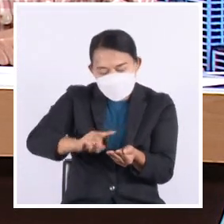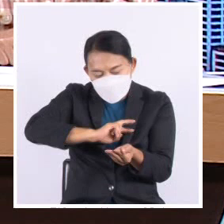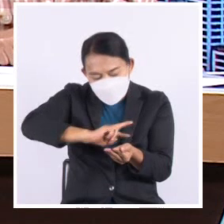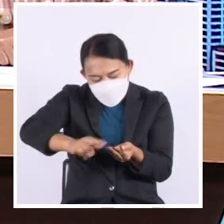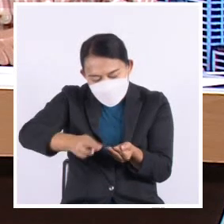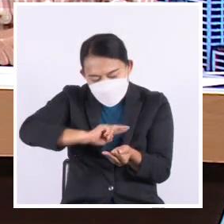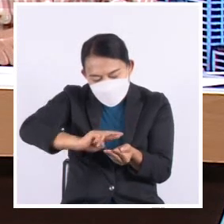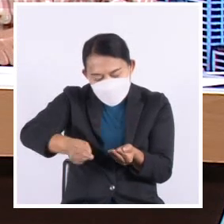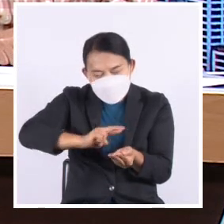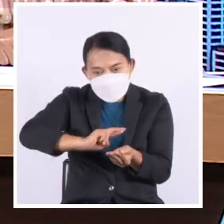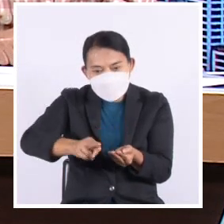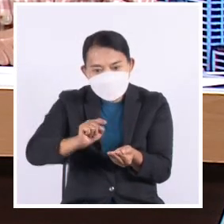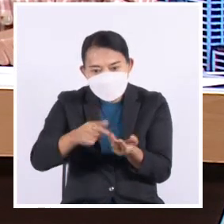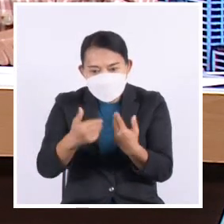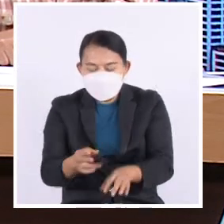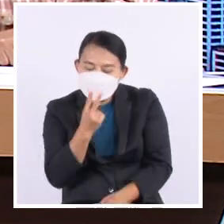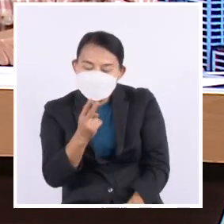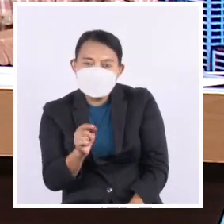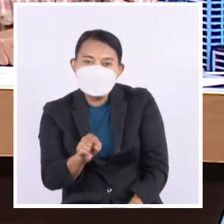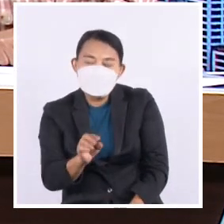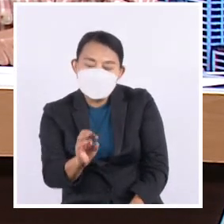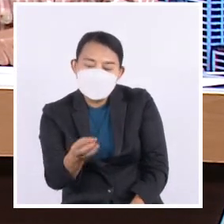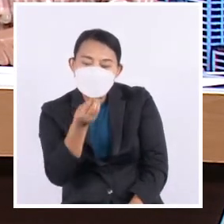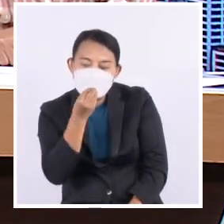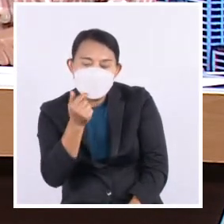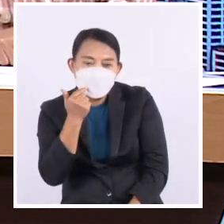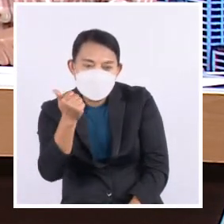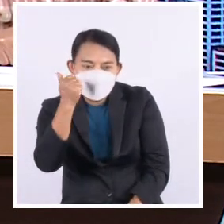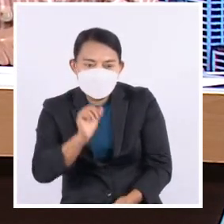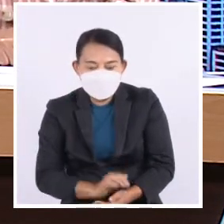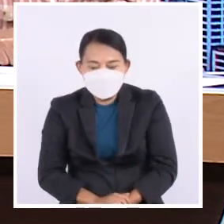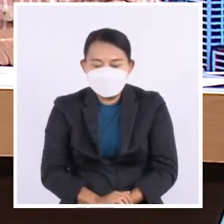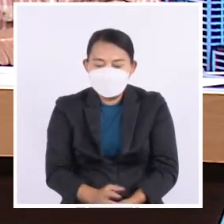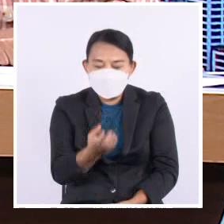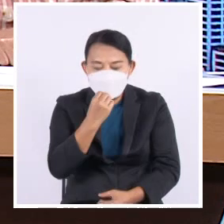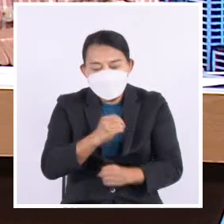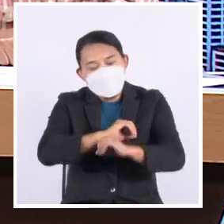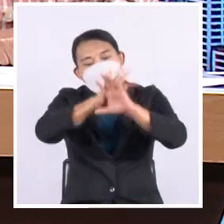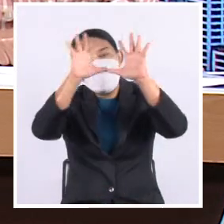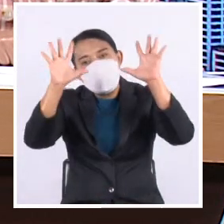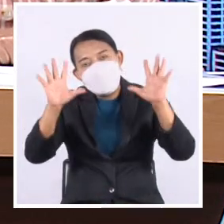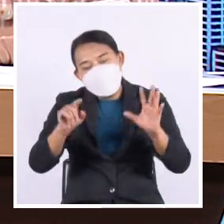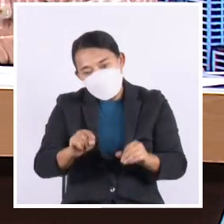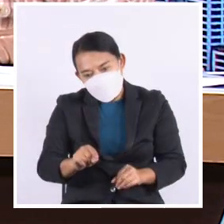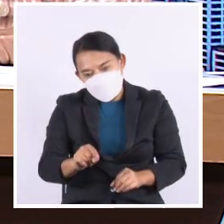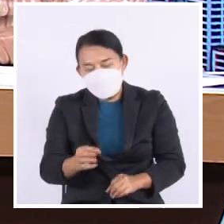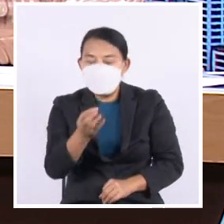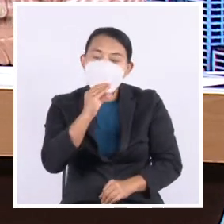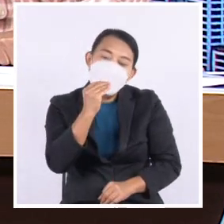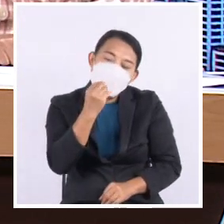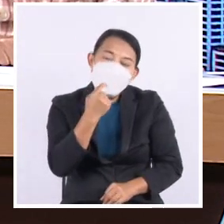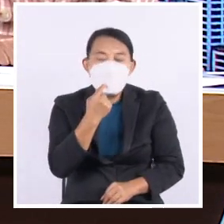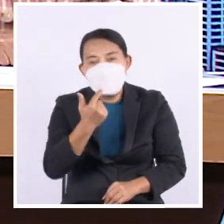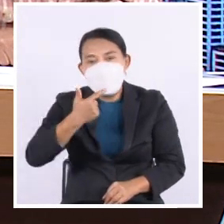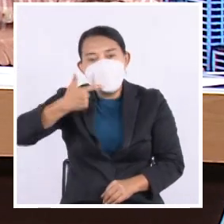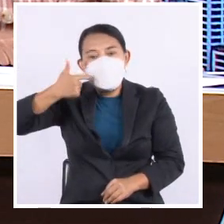ที่ดีจะเลิศ ชิมหน ่ อยว่ามันอร่อยไหมพอพี่จิ๋มได้กินปั๊บเนี่ยโอ้โหร้องว้าวเลย อ ุ้ยว้าวมันละมุนลิ้นว่าอย่างนั้นสุ